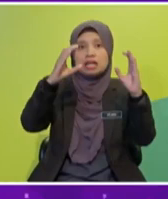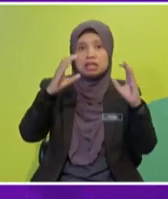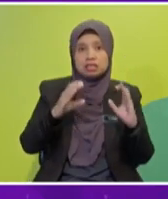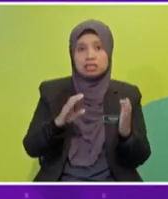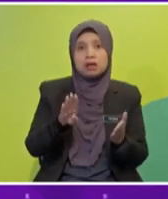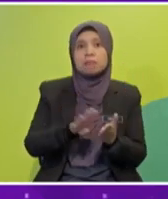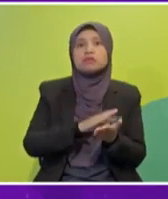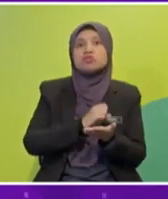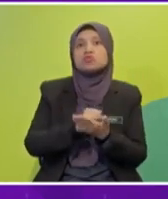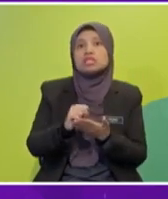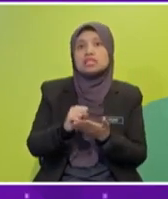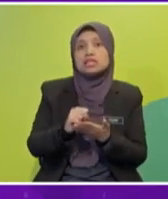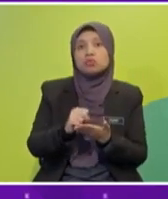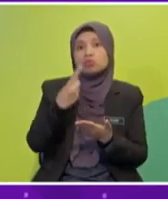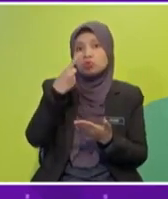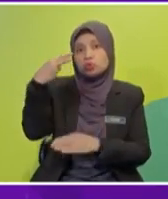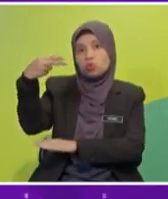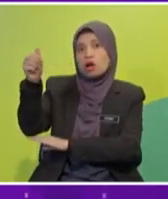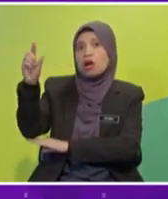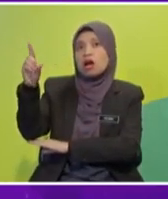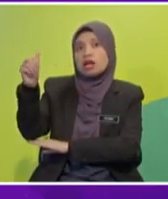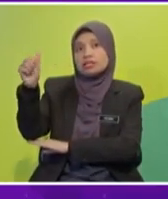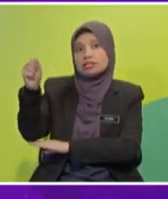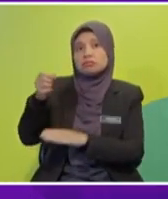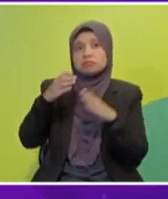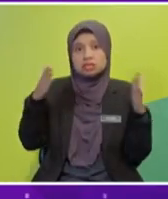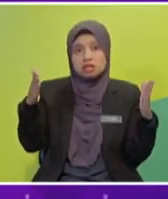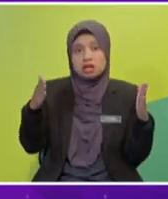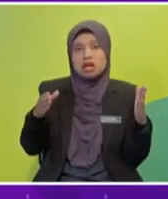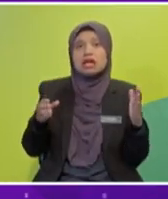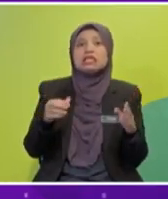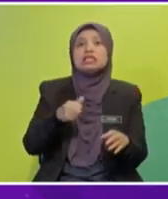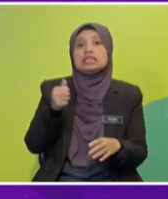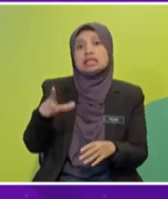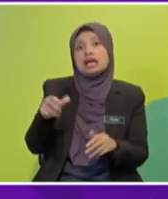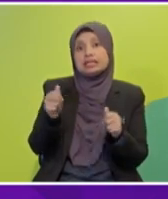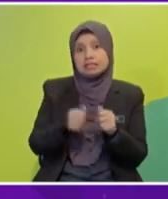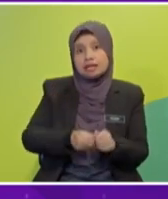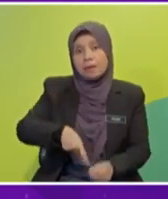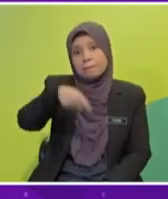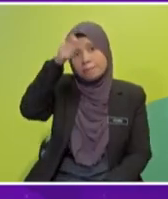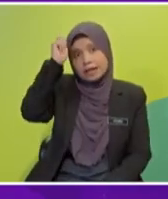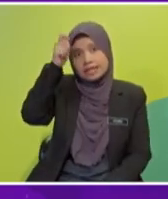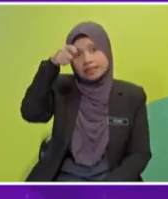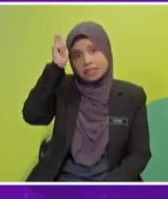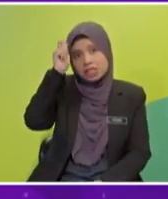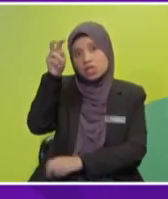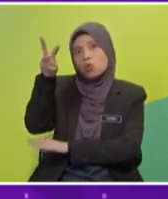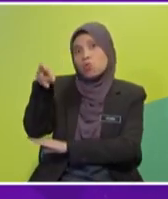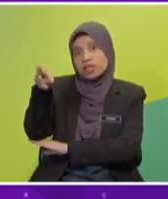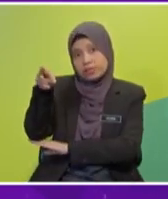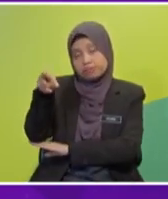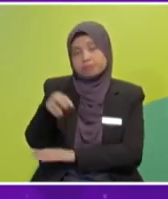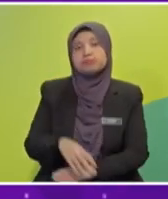maksud hadas besar kita dah belajar tadi, cara bersucinya adalah dengan mandi wajib. Nanti ustazah akan ajar macam mana kita nak mandi wajib